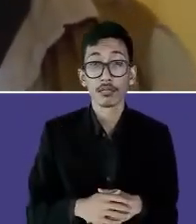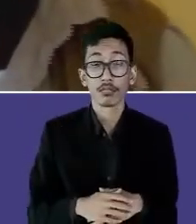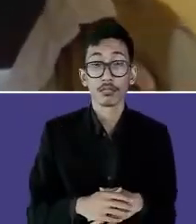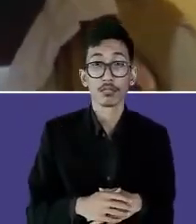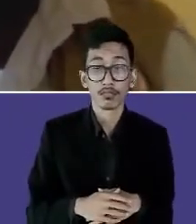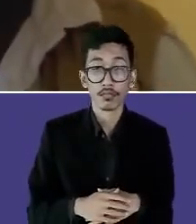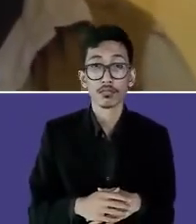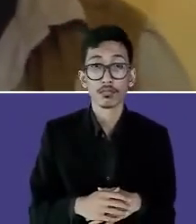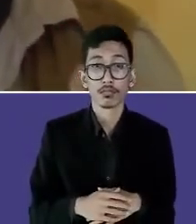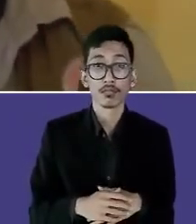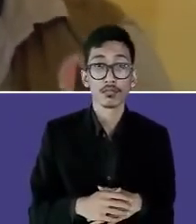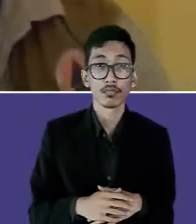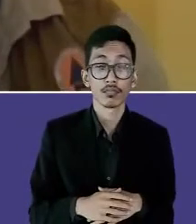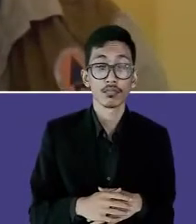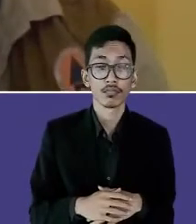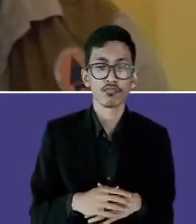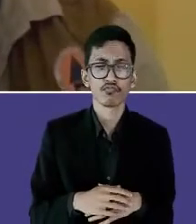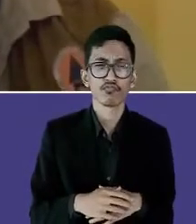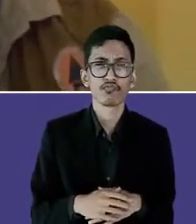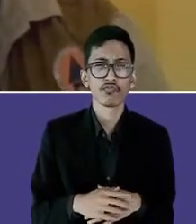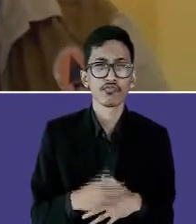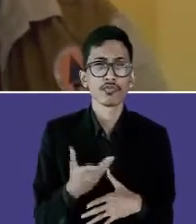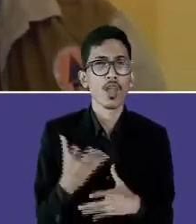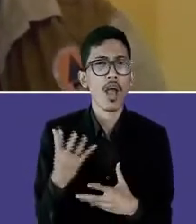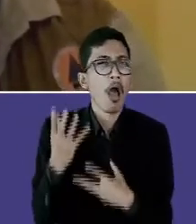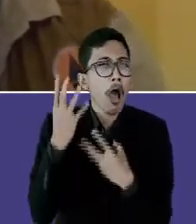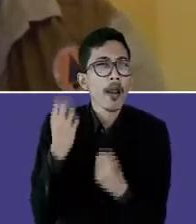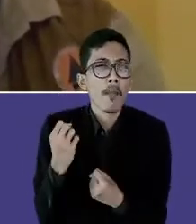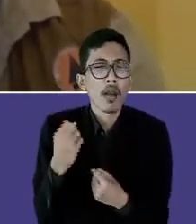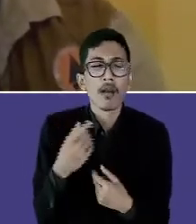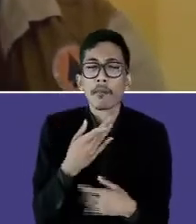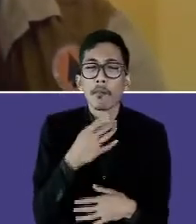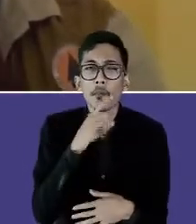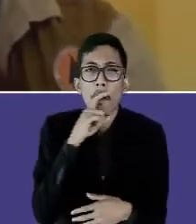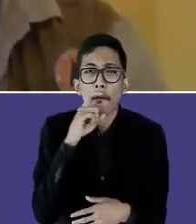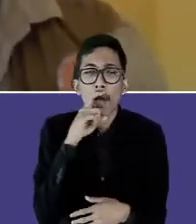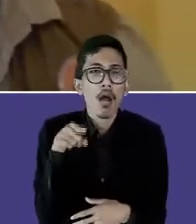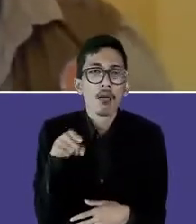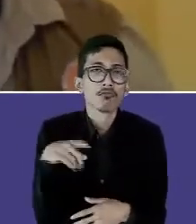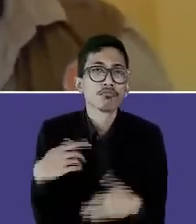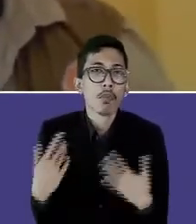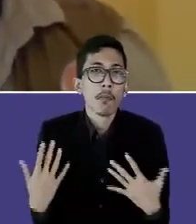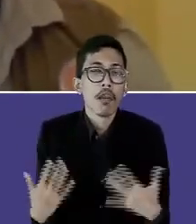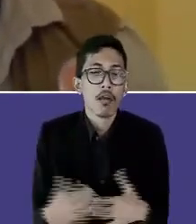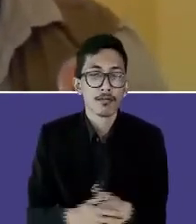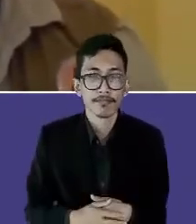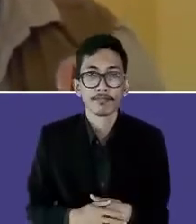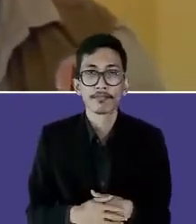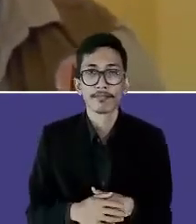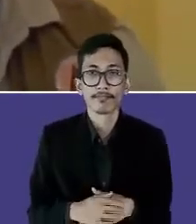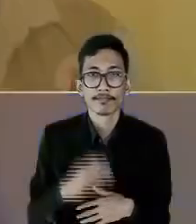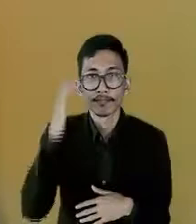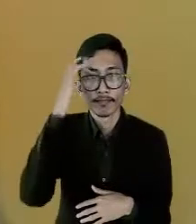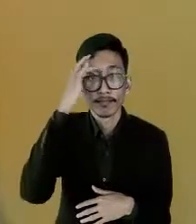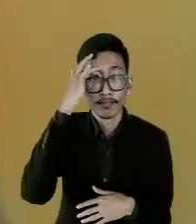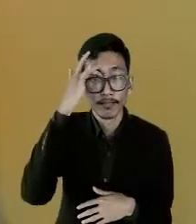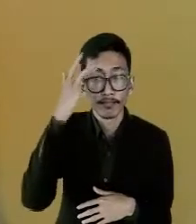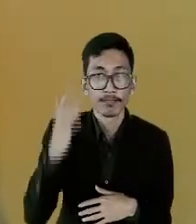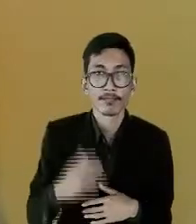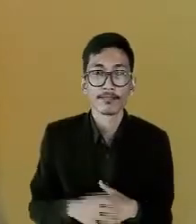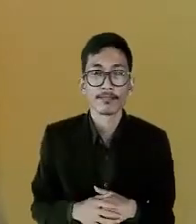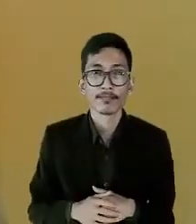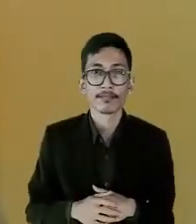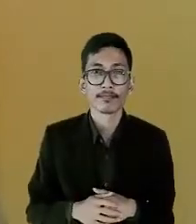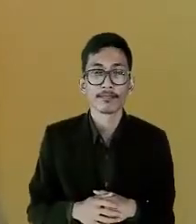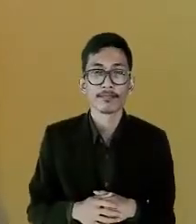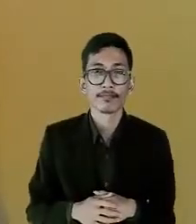kemudian yang kedua tadi yang saya tanyakan adalah bagaimana harapan Bapak sendiri yang ada di lapangan bersama jajaran? Iya, terima kasih